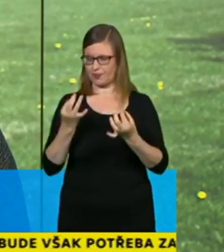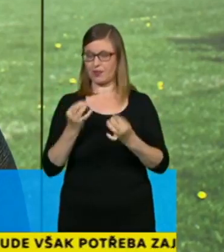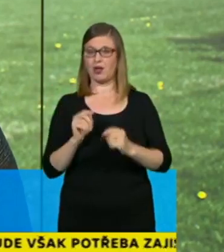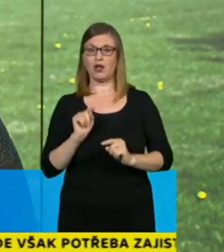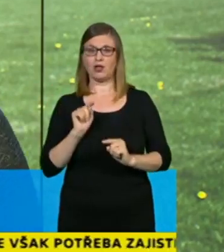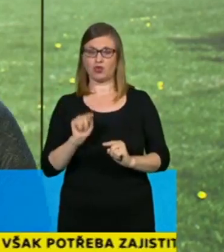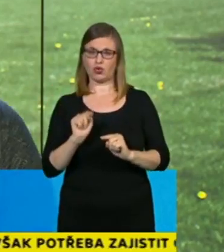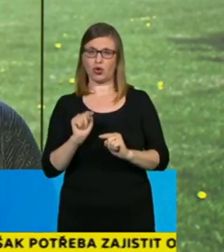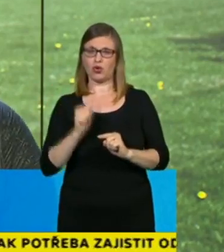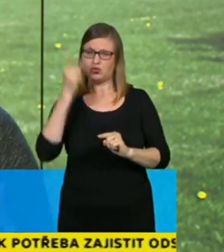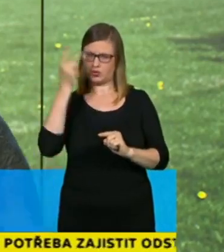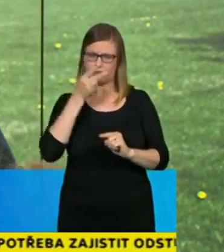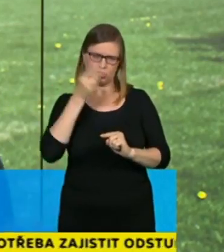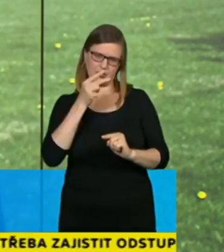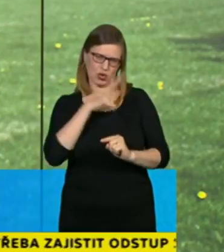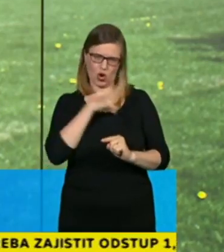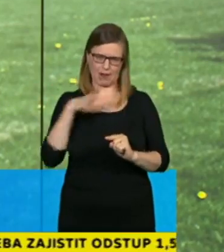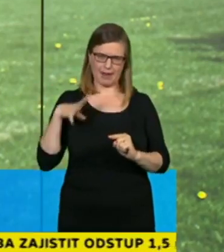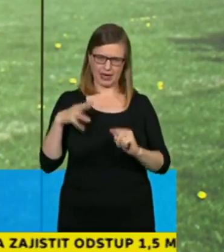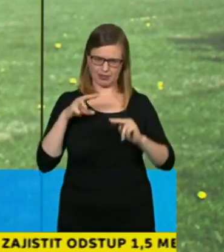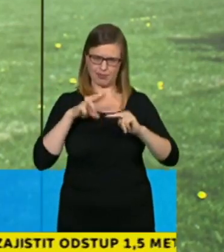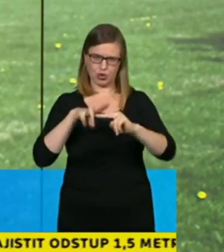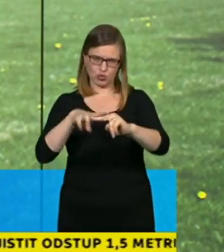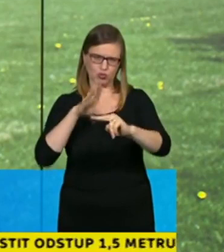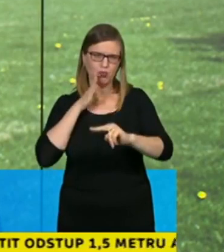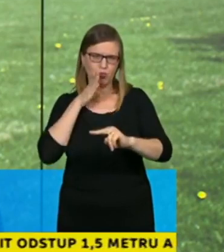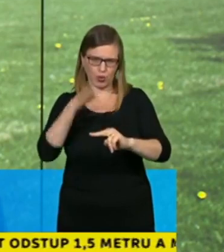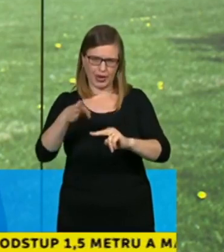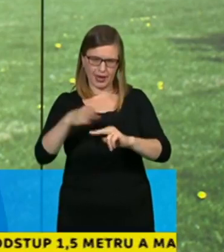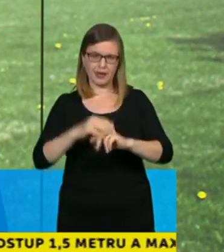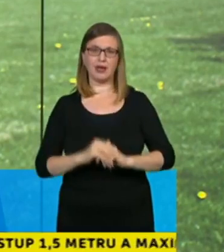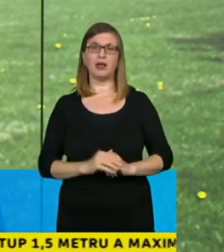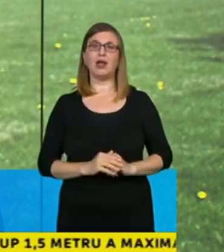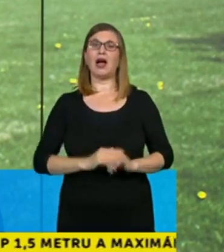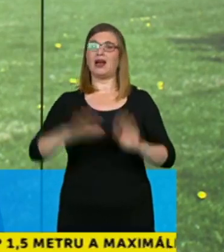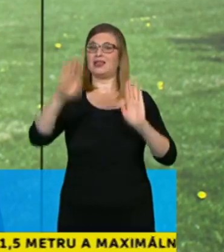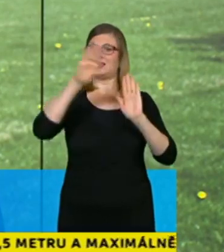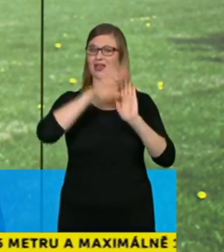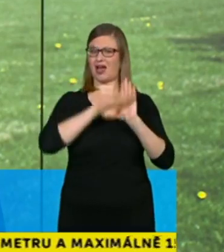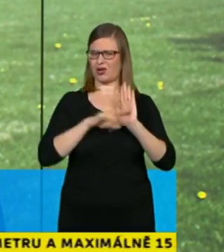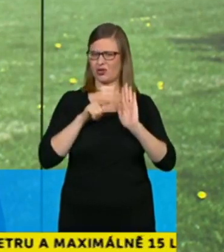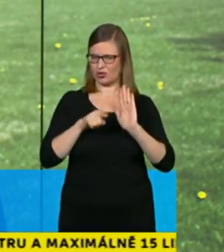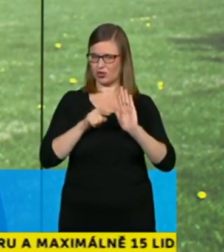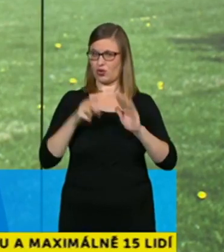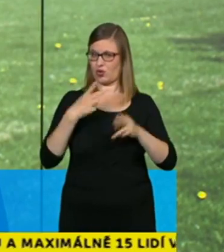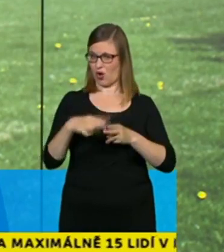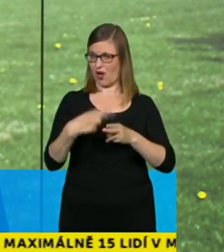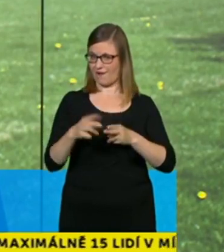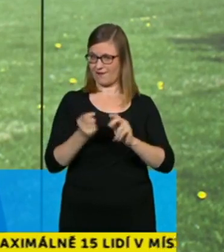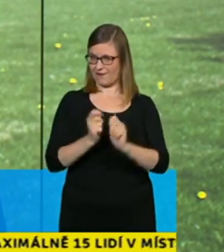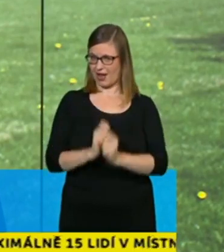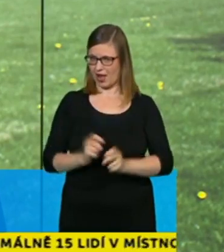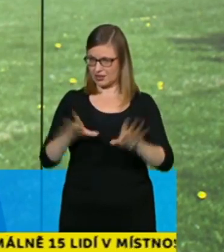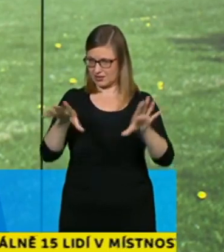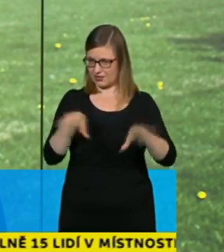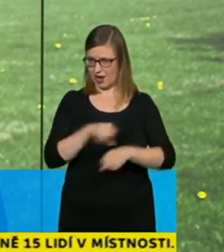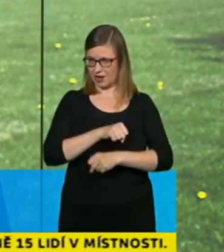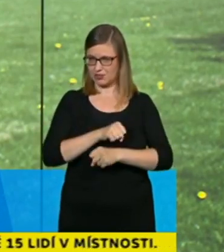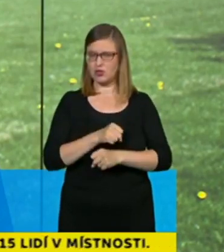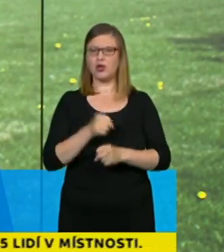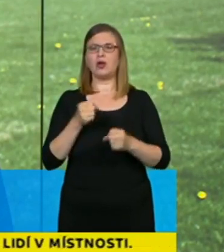poprvé, co se takováto novela předkládá. Byl už podobný model, byl v